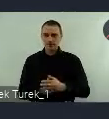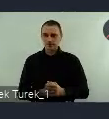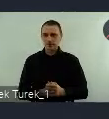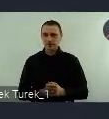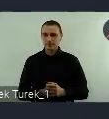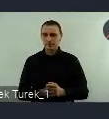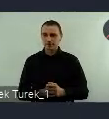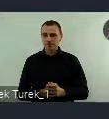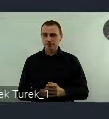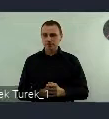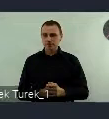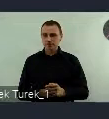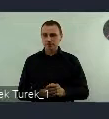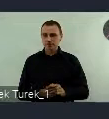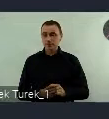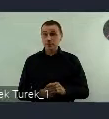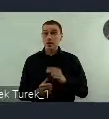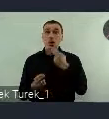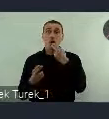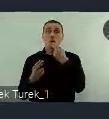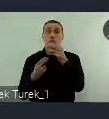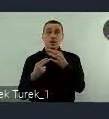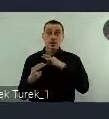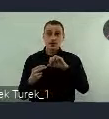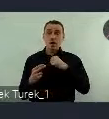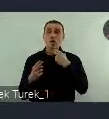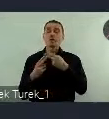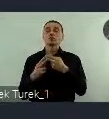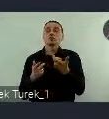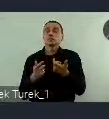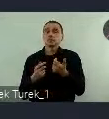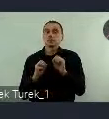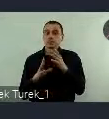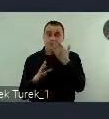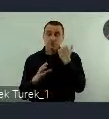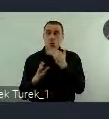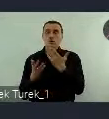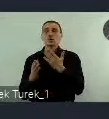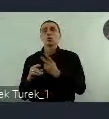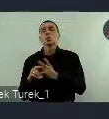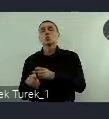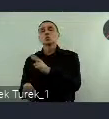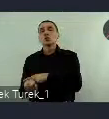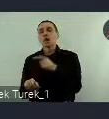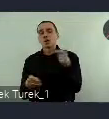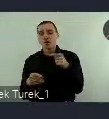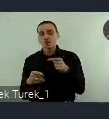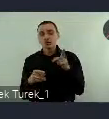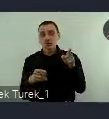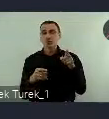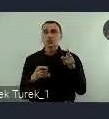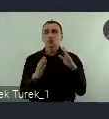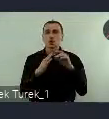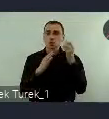Ani ale ja nie umiem na nie odpowiedzieć to znaczy urząd ma obowiązek by ten dom kultury był dostępny to tak wygląda i takie życie jest prawo